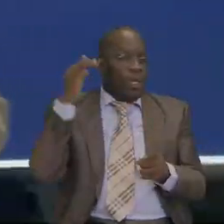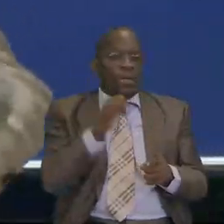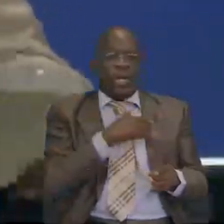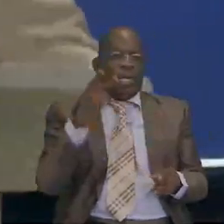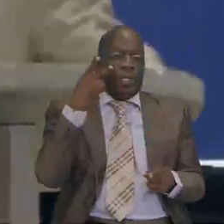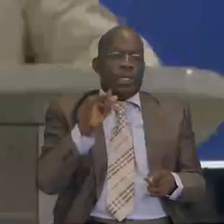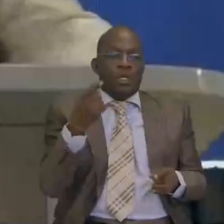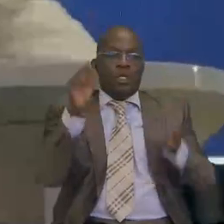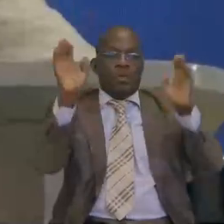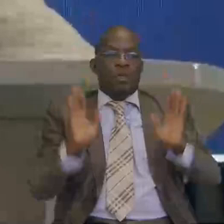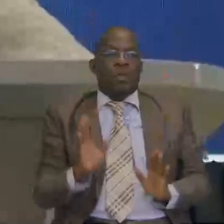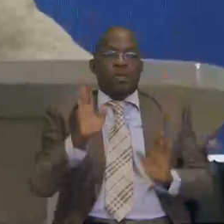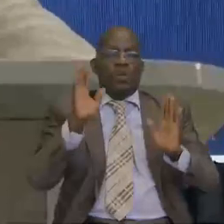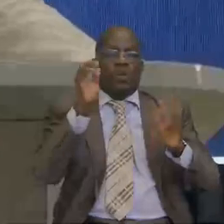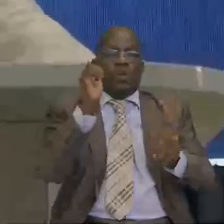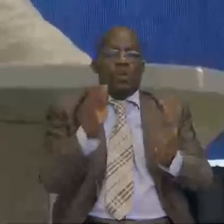qu'il faisait.